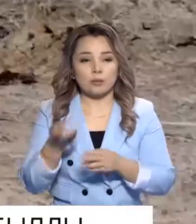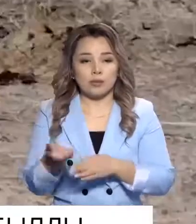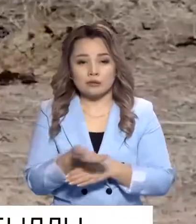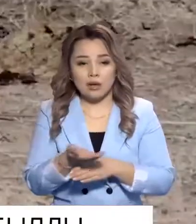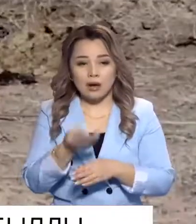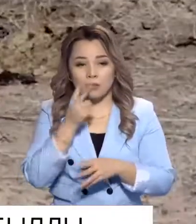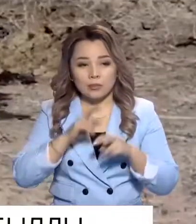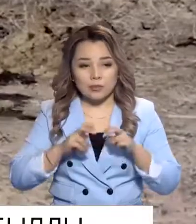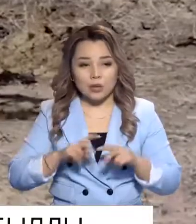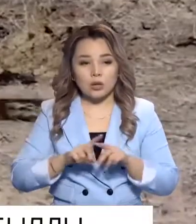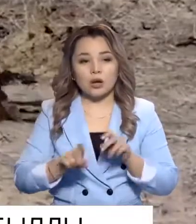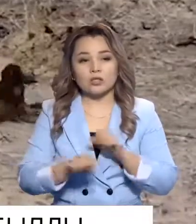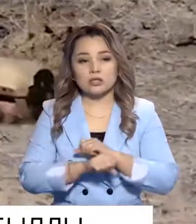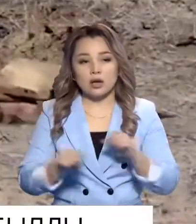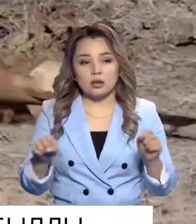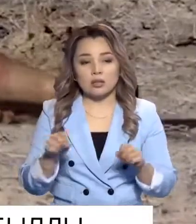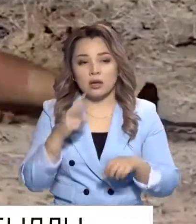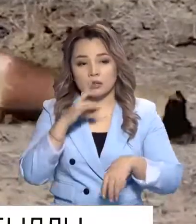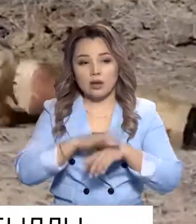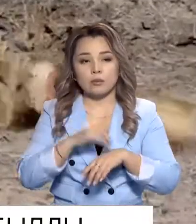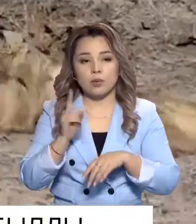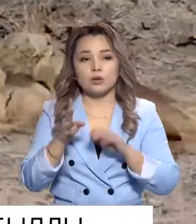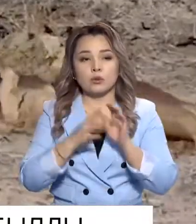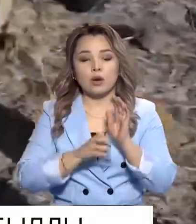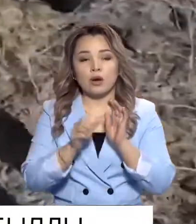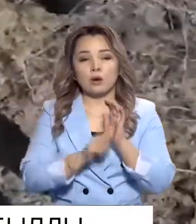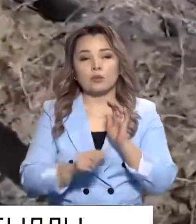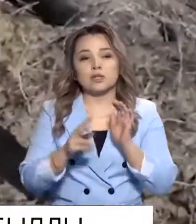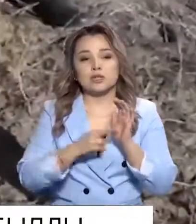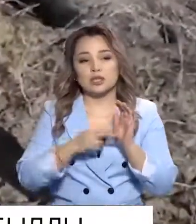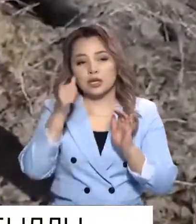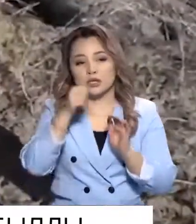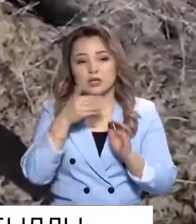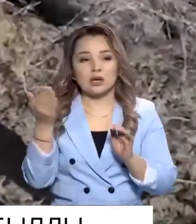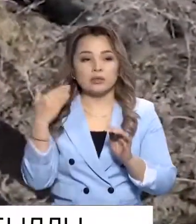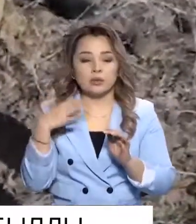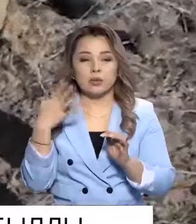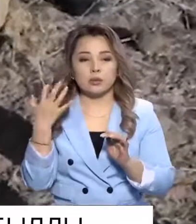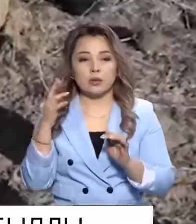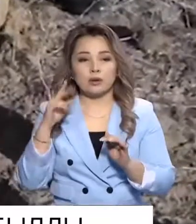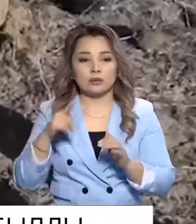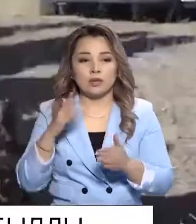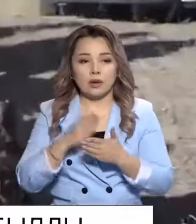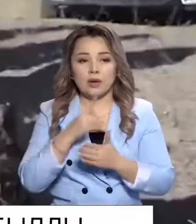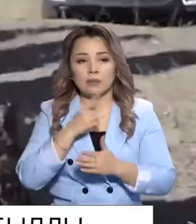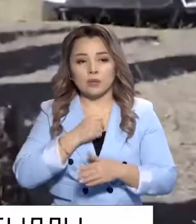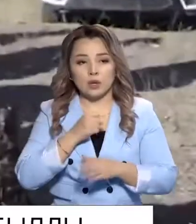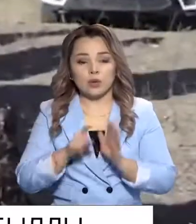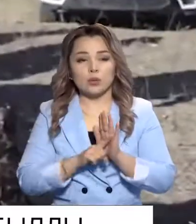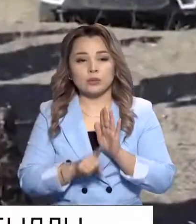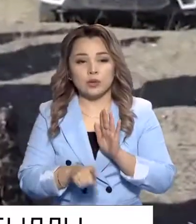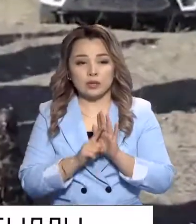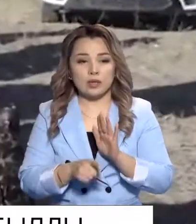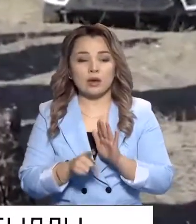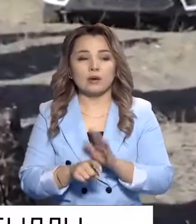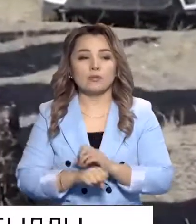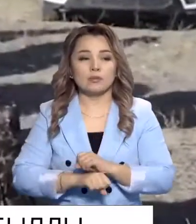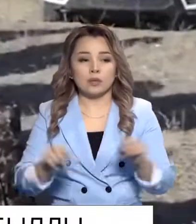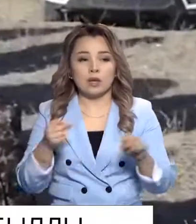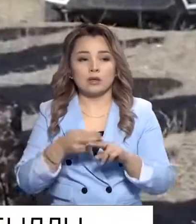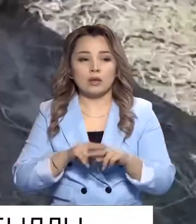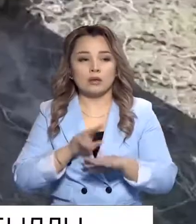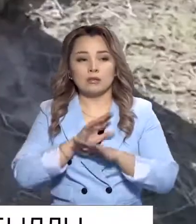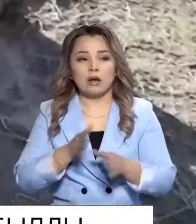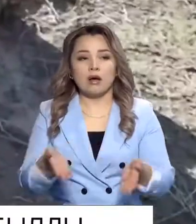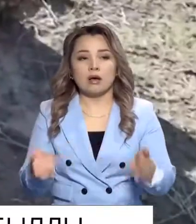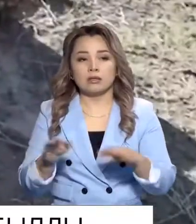мәлім болғандай, жарылғыш зат 1962 жылы шығарылған, салмағы 500 келі болатын әскери әуе күштеріне тиесілі снаряд жарылмай